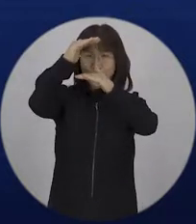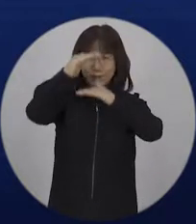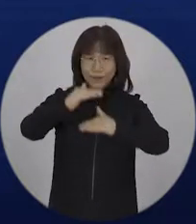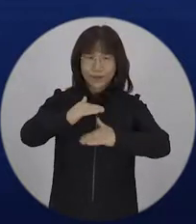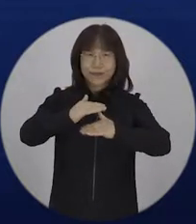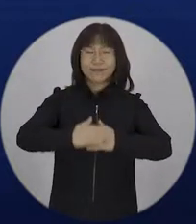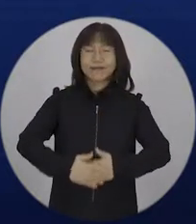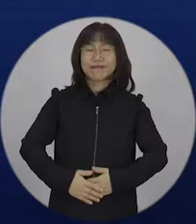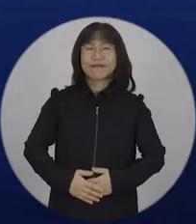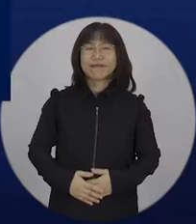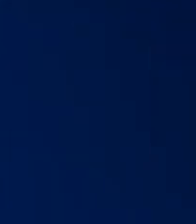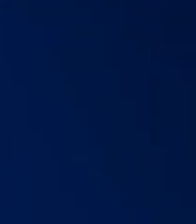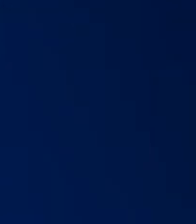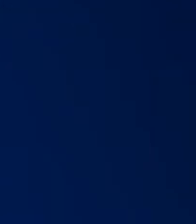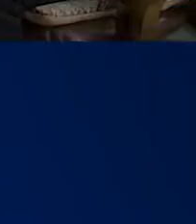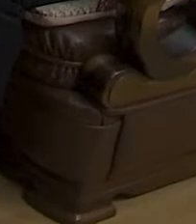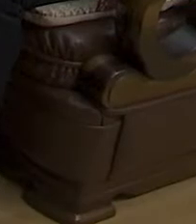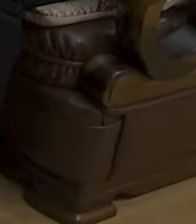주요 소식입니다.